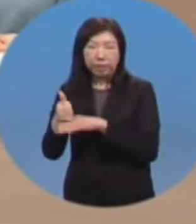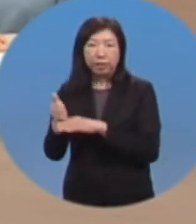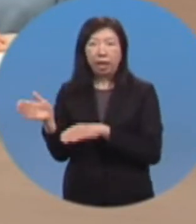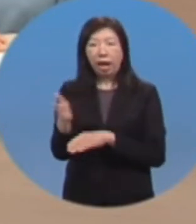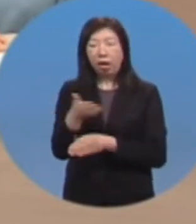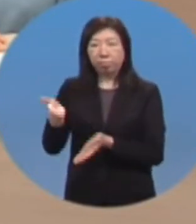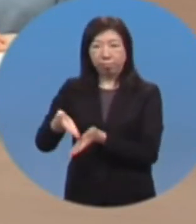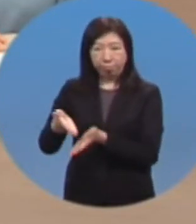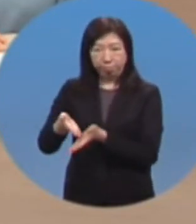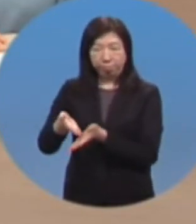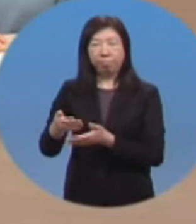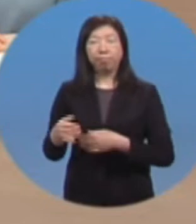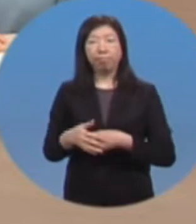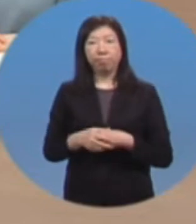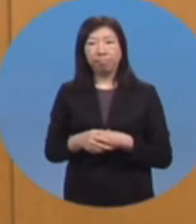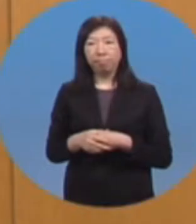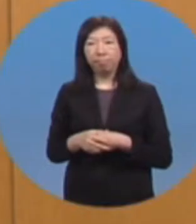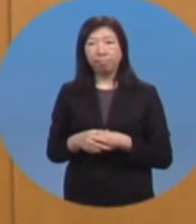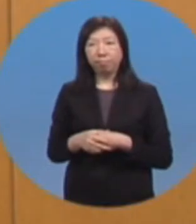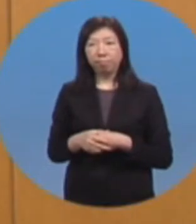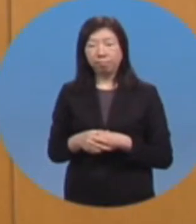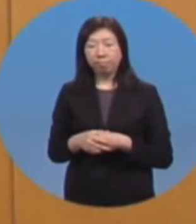事のコメントをご覧ください。